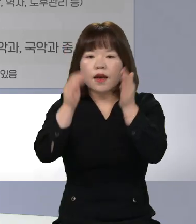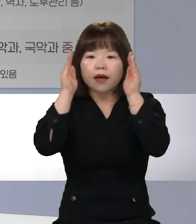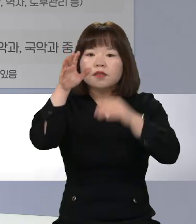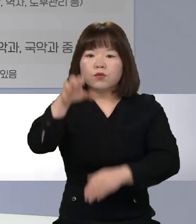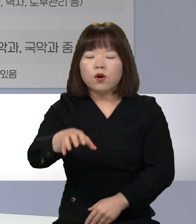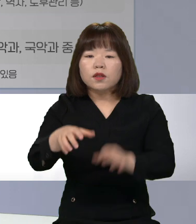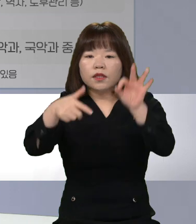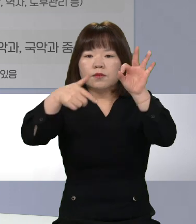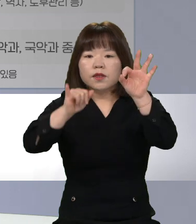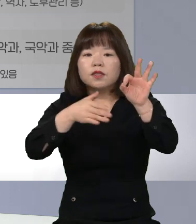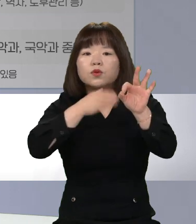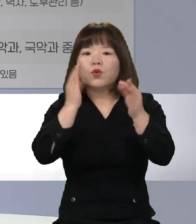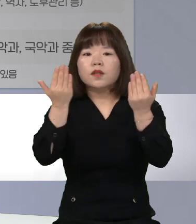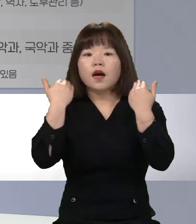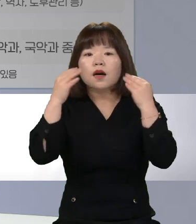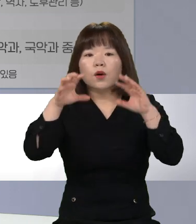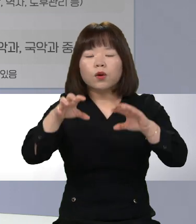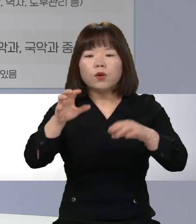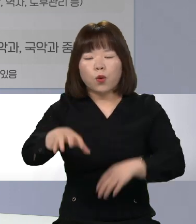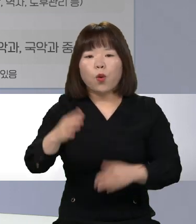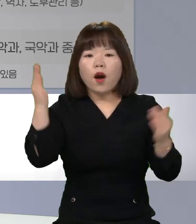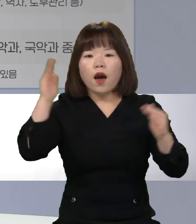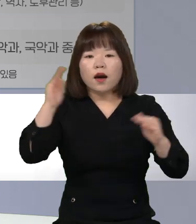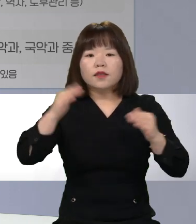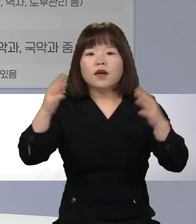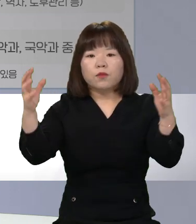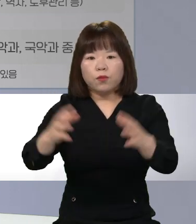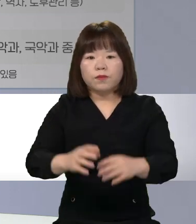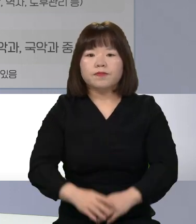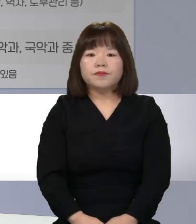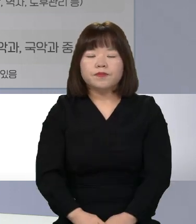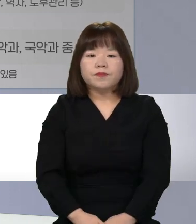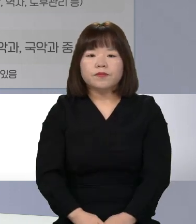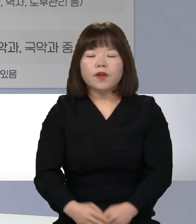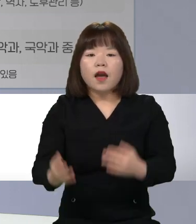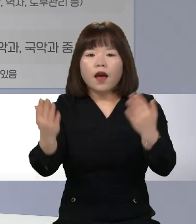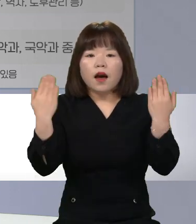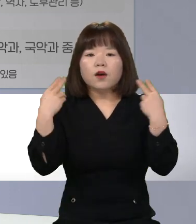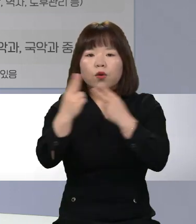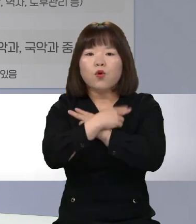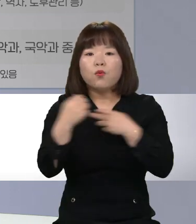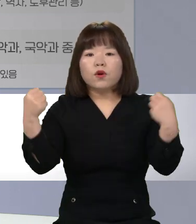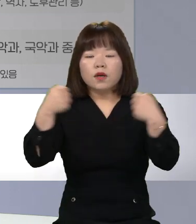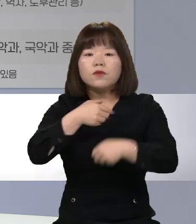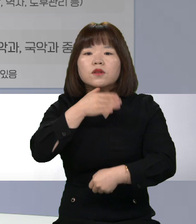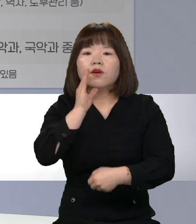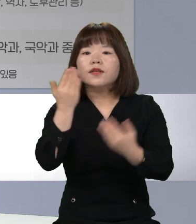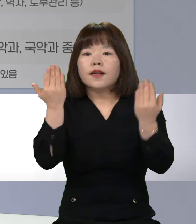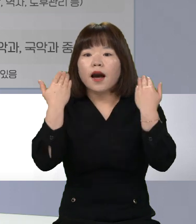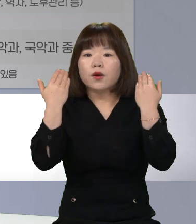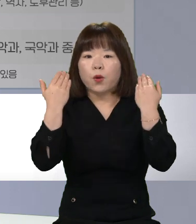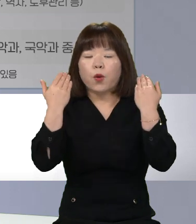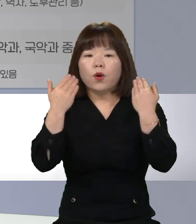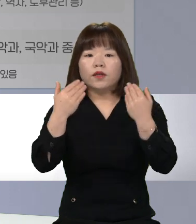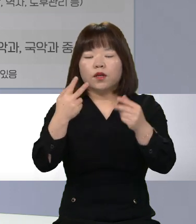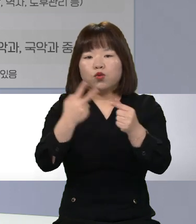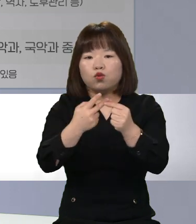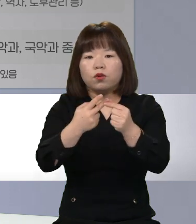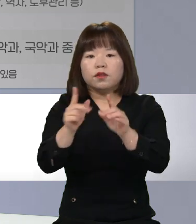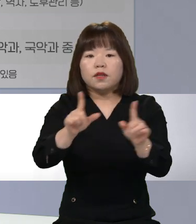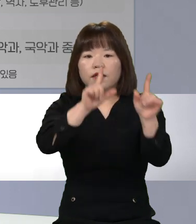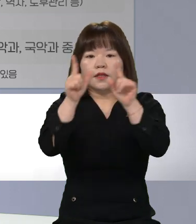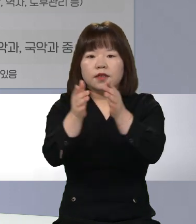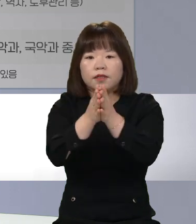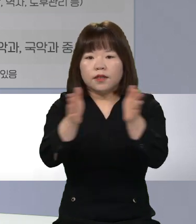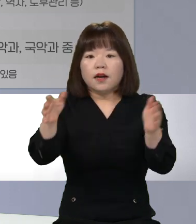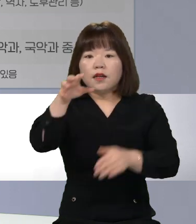평생학습원이 제10기 신중년 사관학교 신입생을 모집합니다 교보 그림은 어르신들의 학교 인생의 제